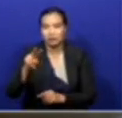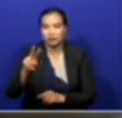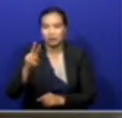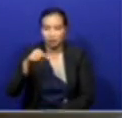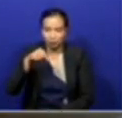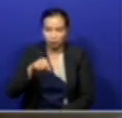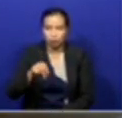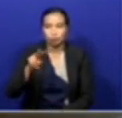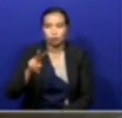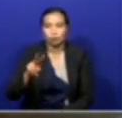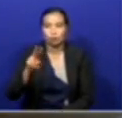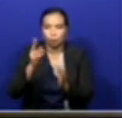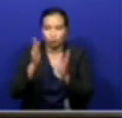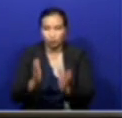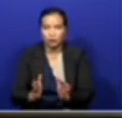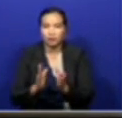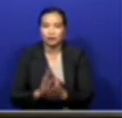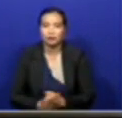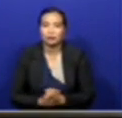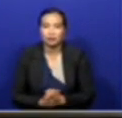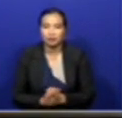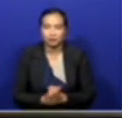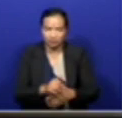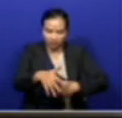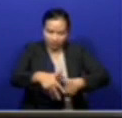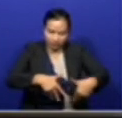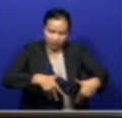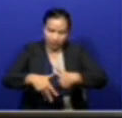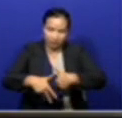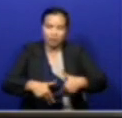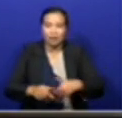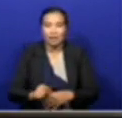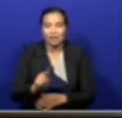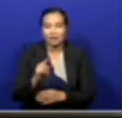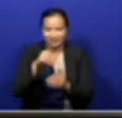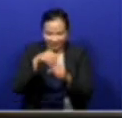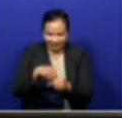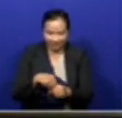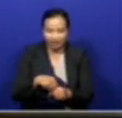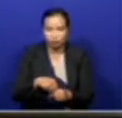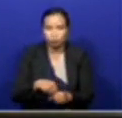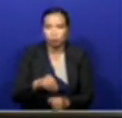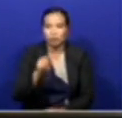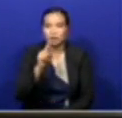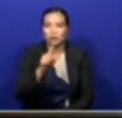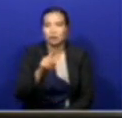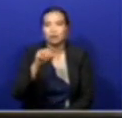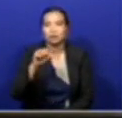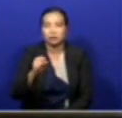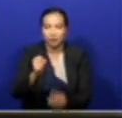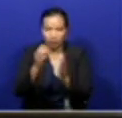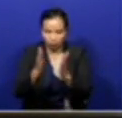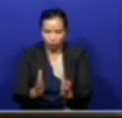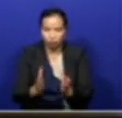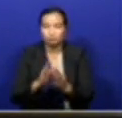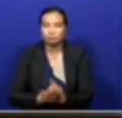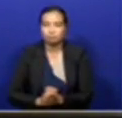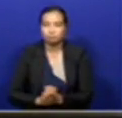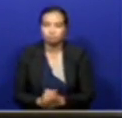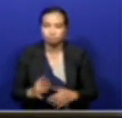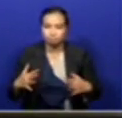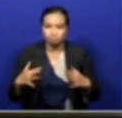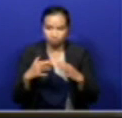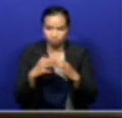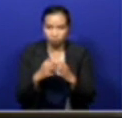32.7 คนต่อประชากร 100,000 คนเฉลี่ยแล้วมีคนไทยเสียชีวิตจากอุบัติเห